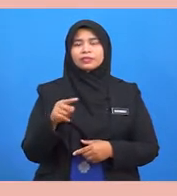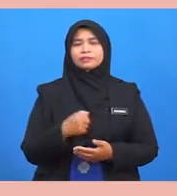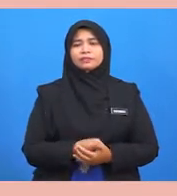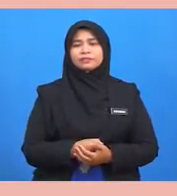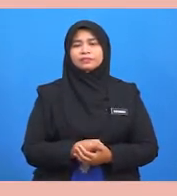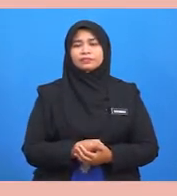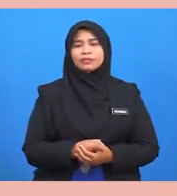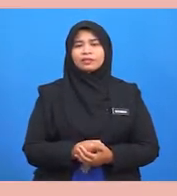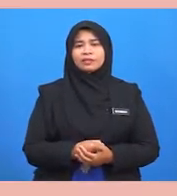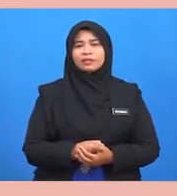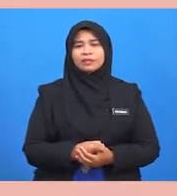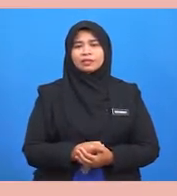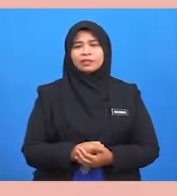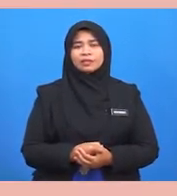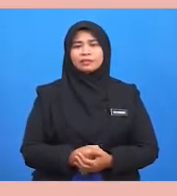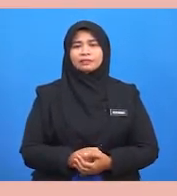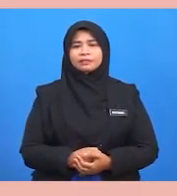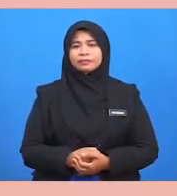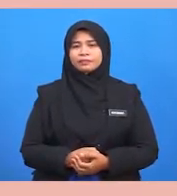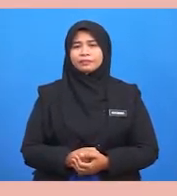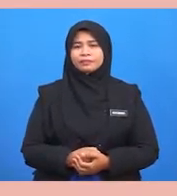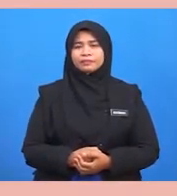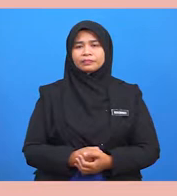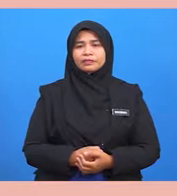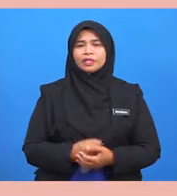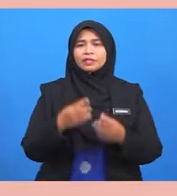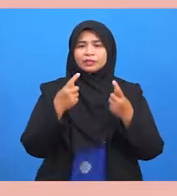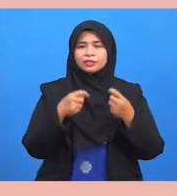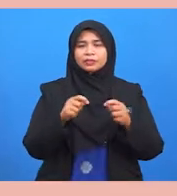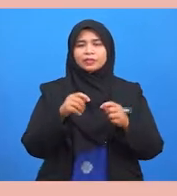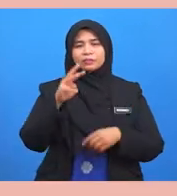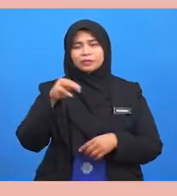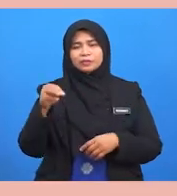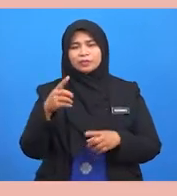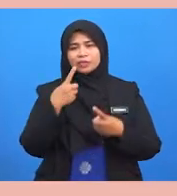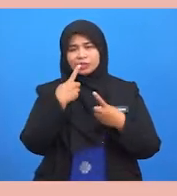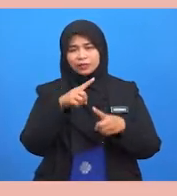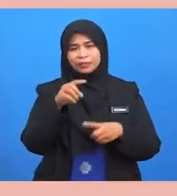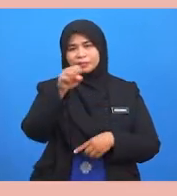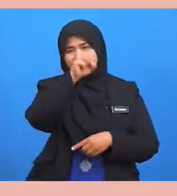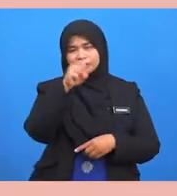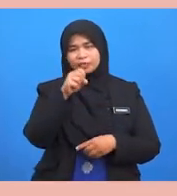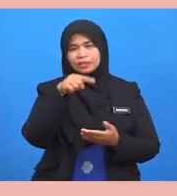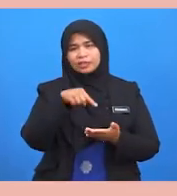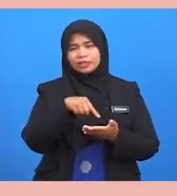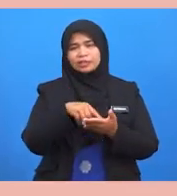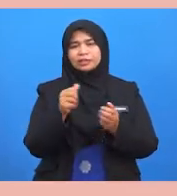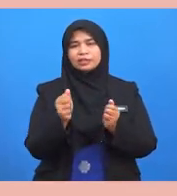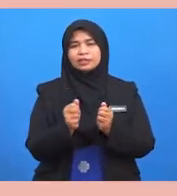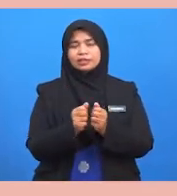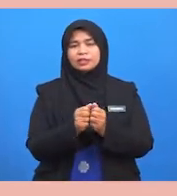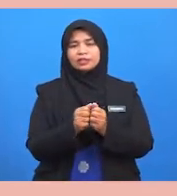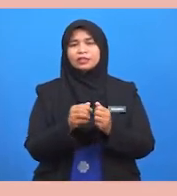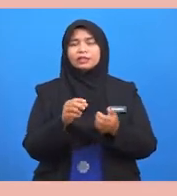kilat, Rapid Fire Quiz. Cuba murid-murid jawab soalan ini